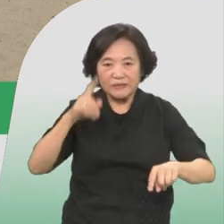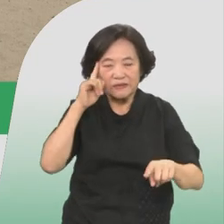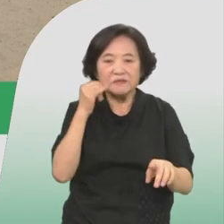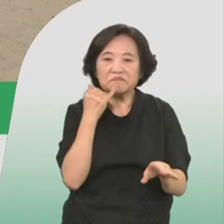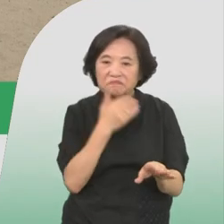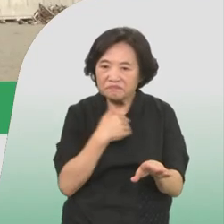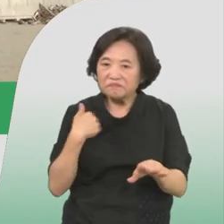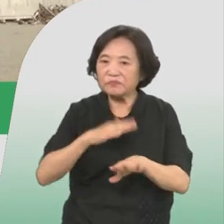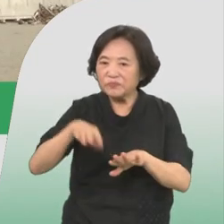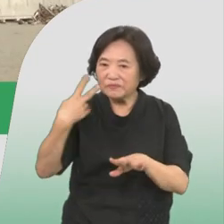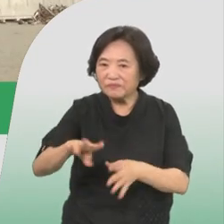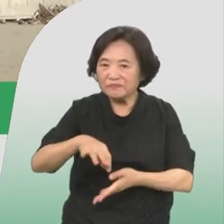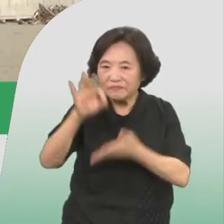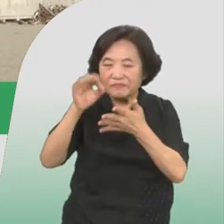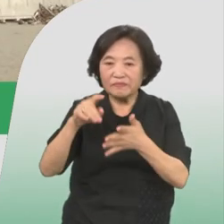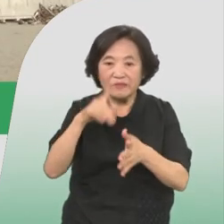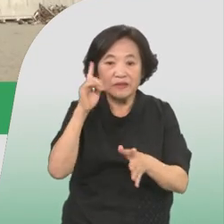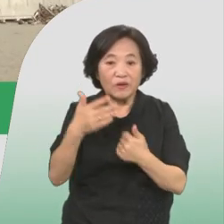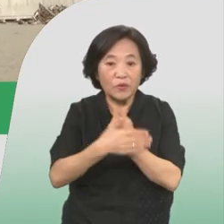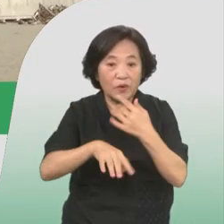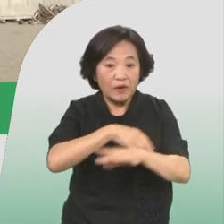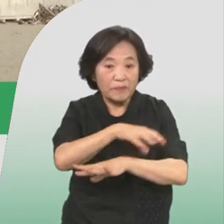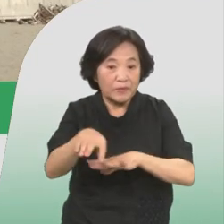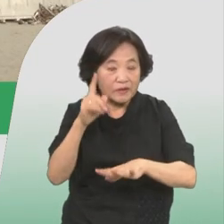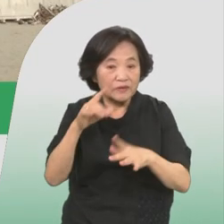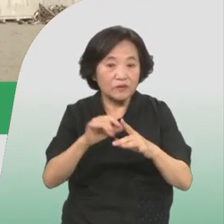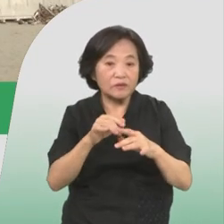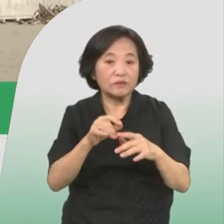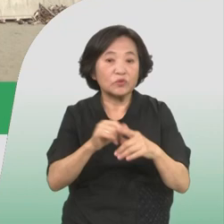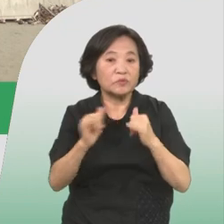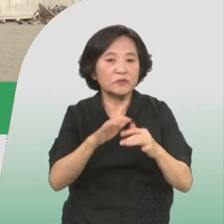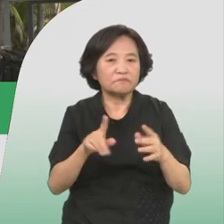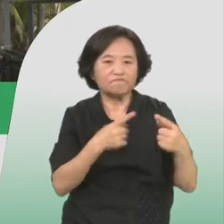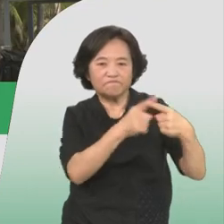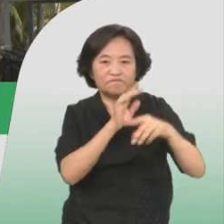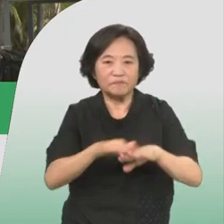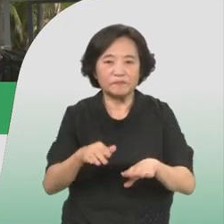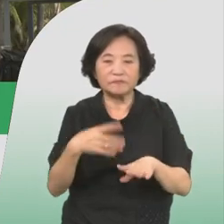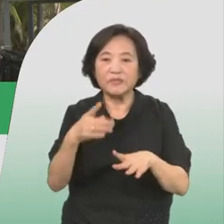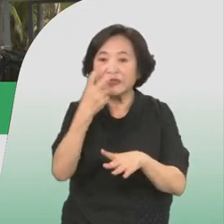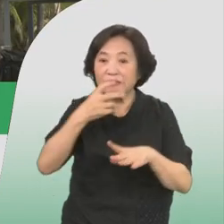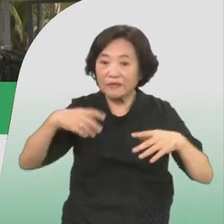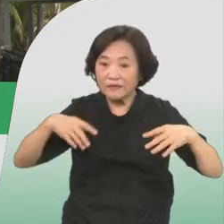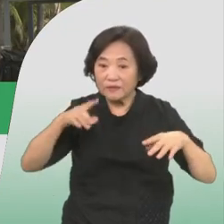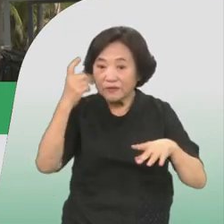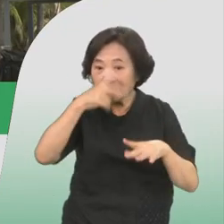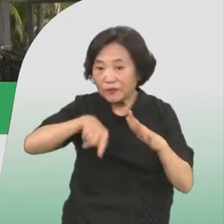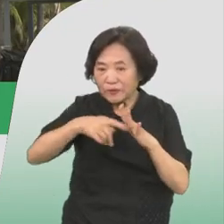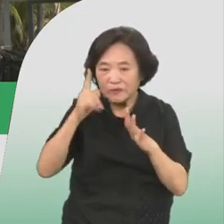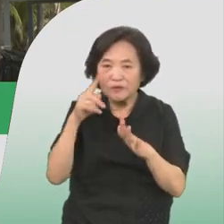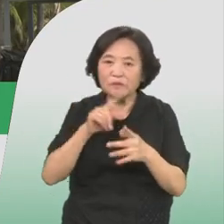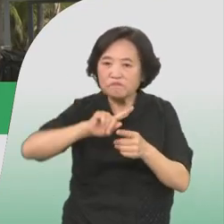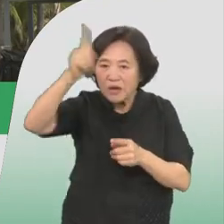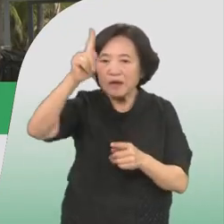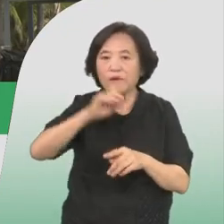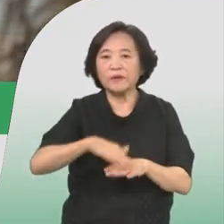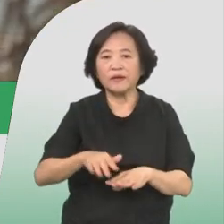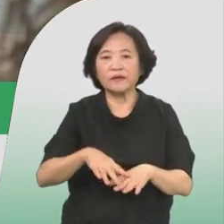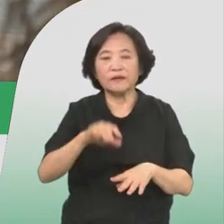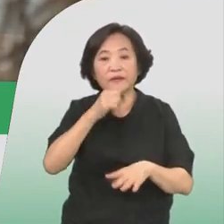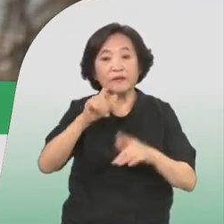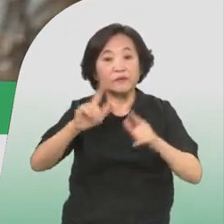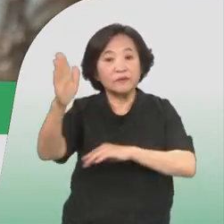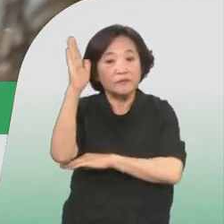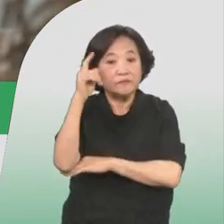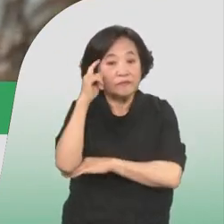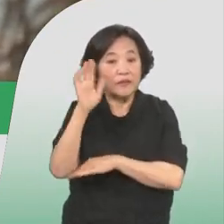能会高提三高犯骗的公民关系，同时高楼监察院来监督调查。台湾政府则强调，一个